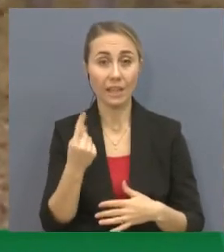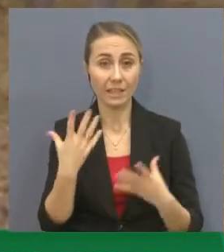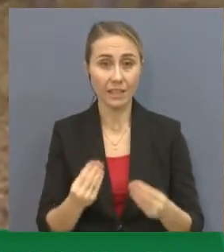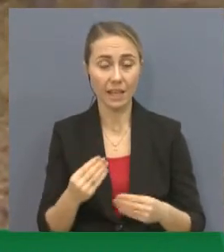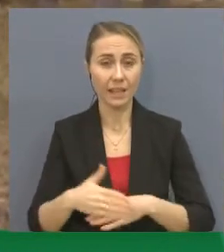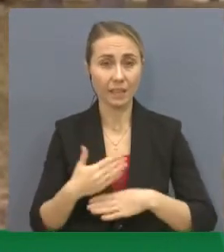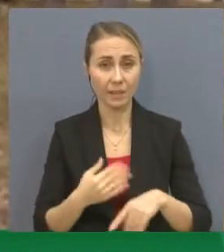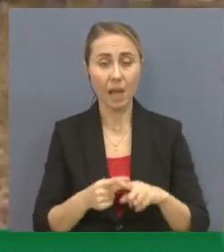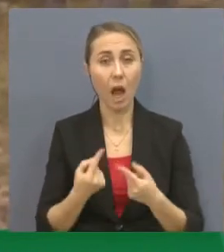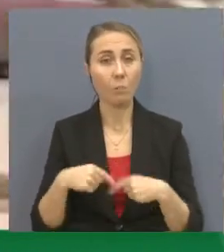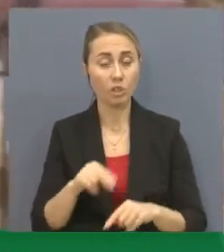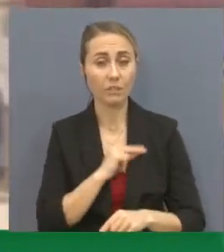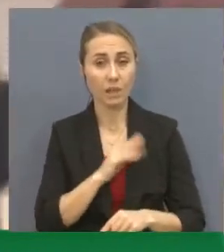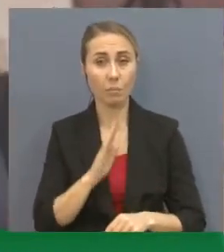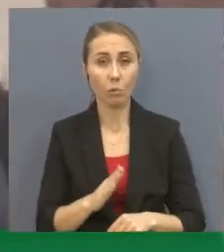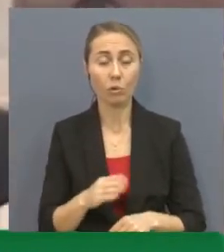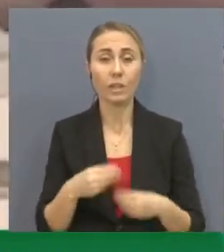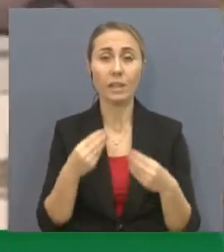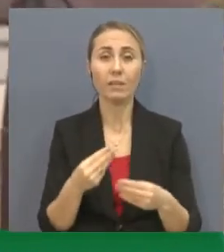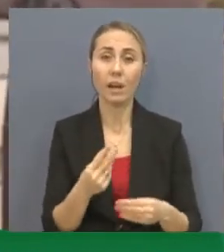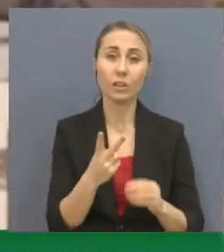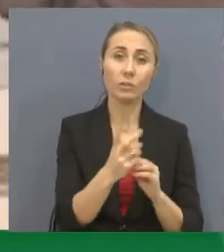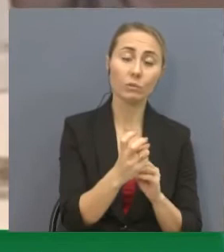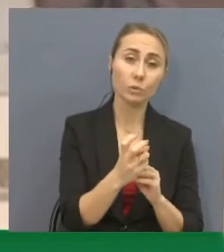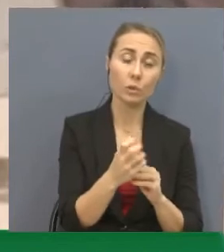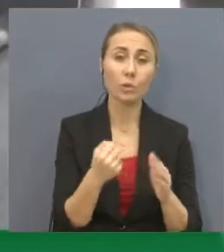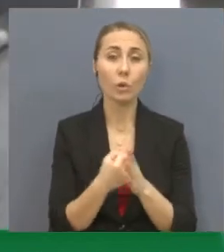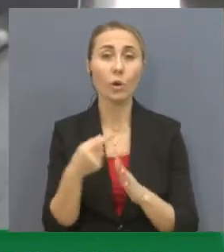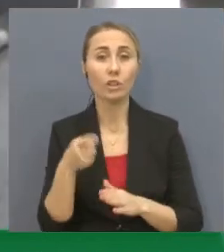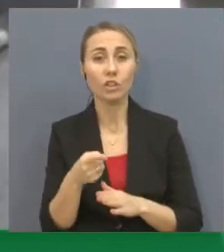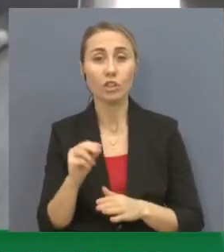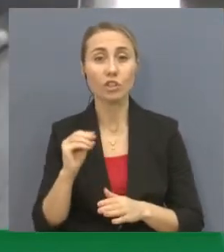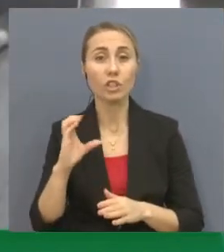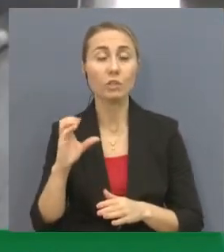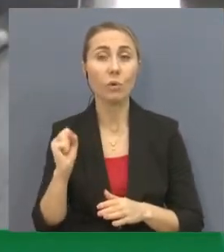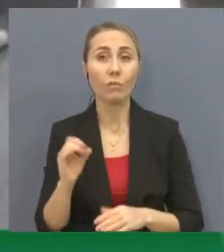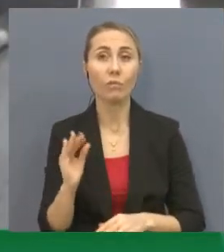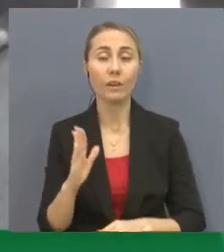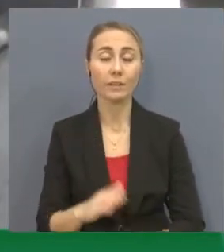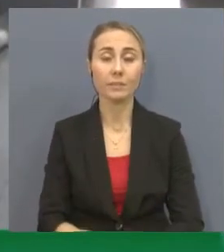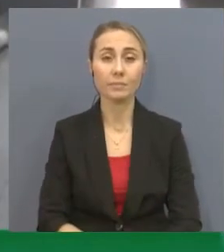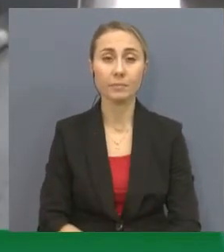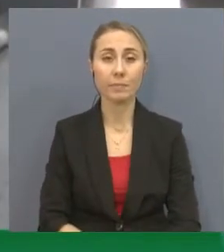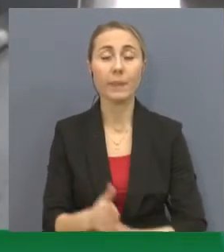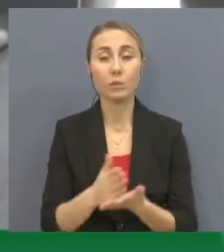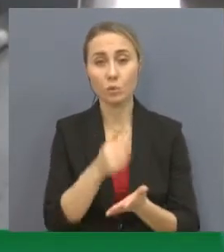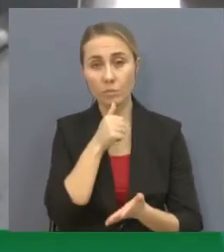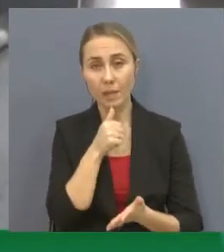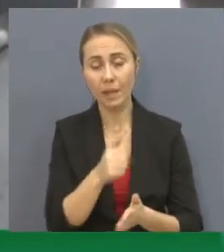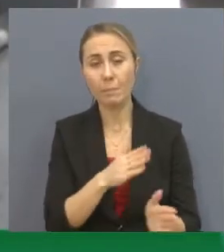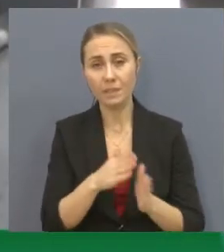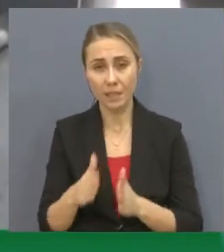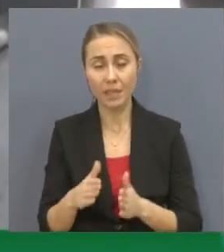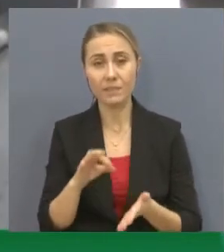наказания общественной работы могут назначаться от 200 до 1000 часов службой пробации на постоянной основе в целях профилактической